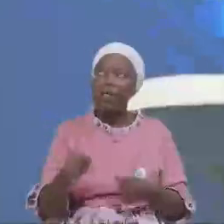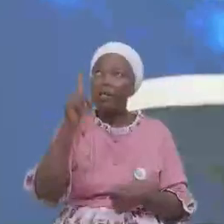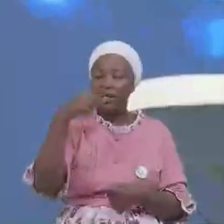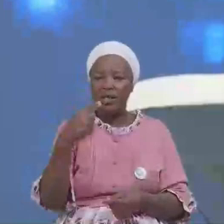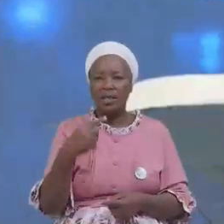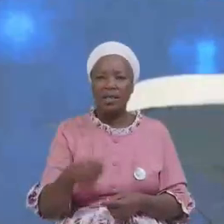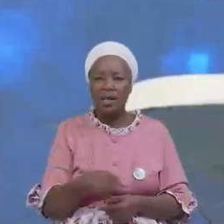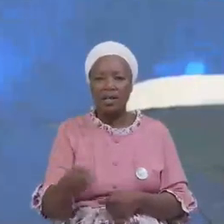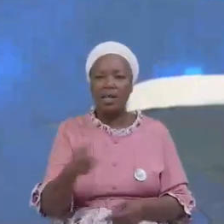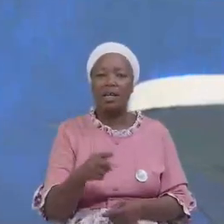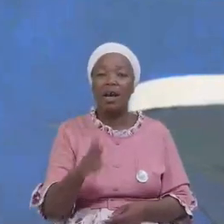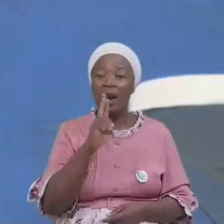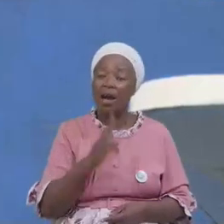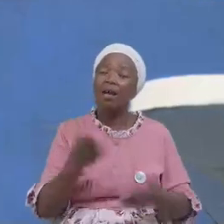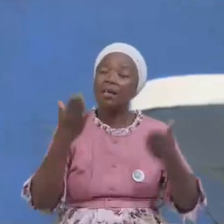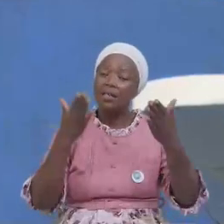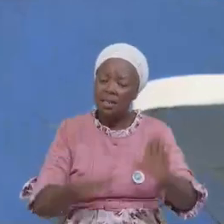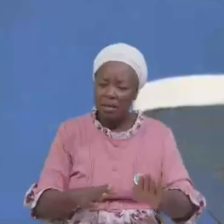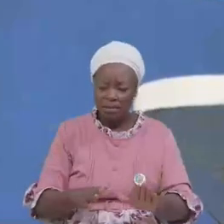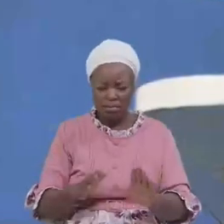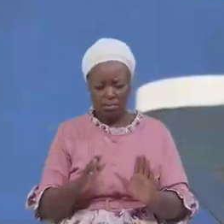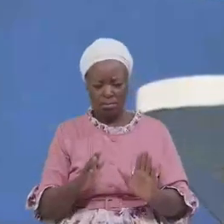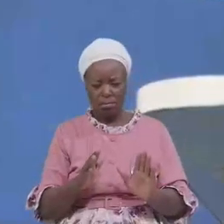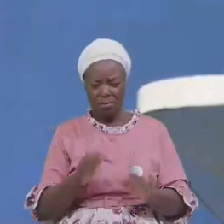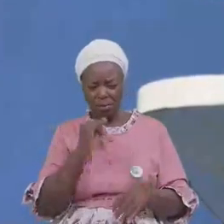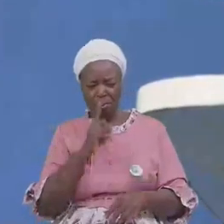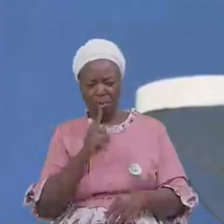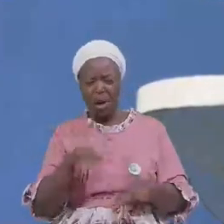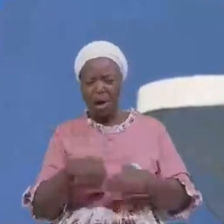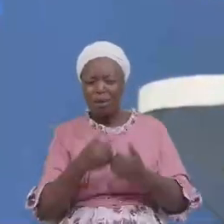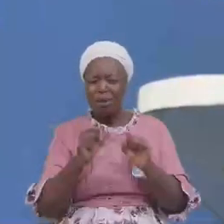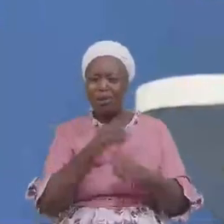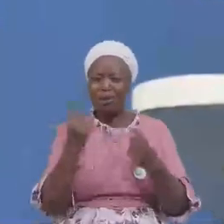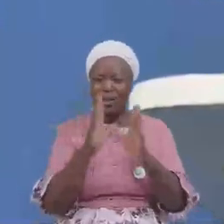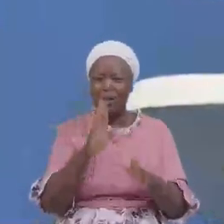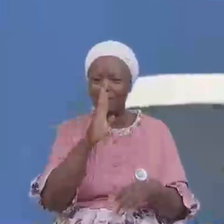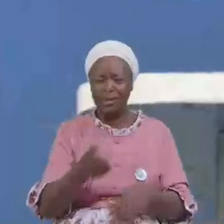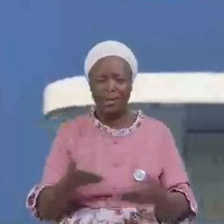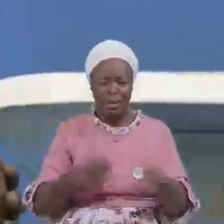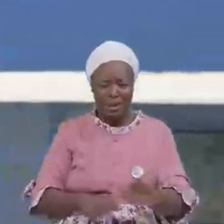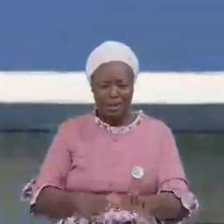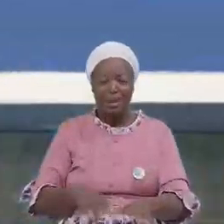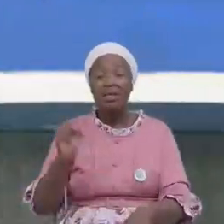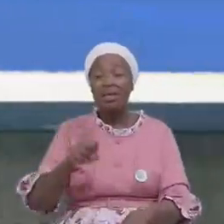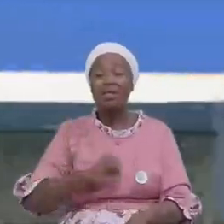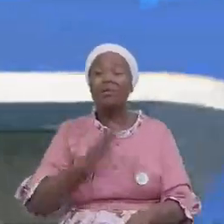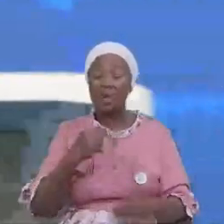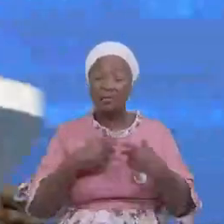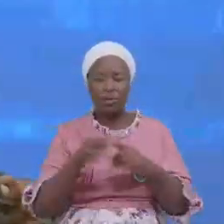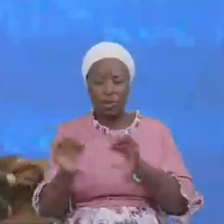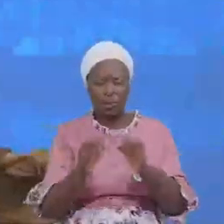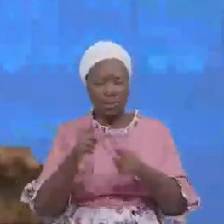ils étaient morts. Ah! Est-ce que tous les pécheurs sont morts? Oui. Je dois vous l'expliquer.